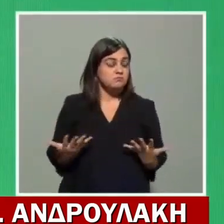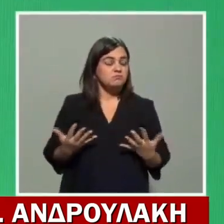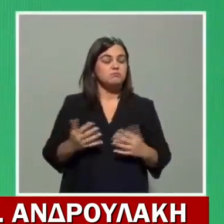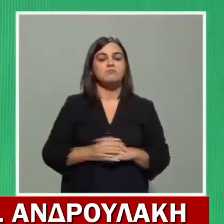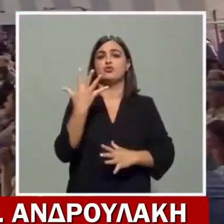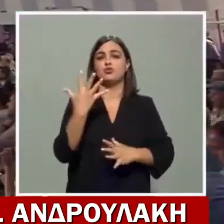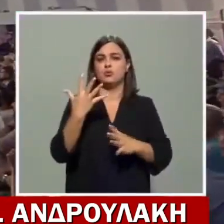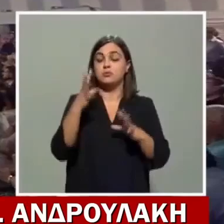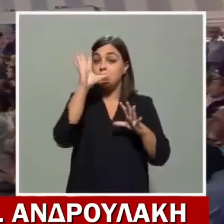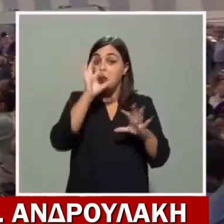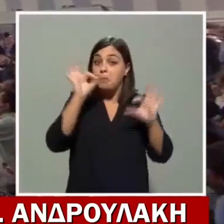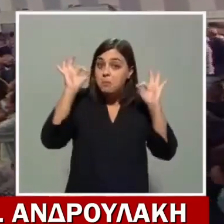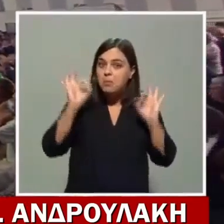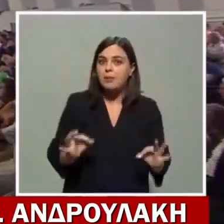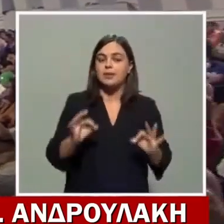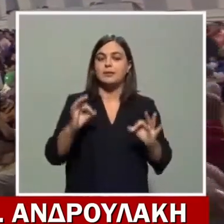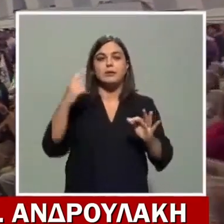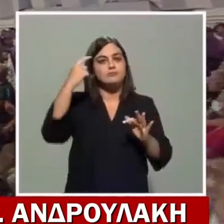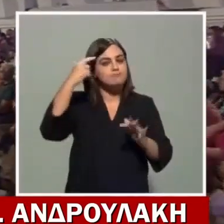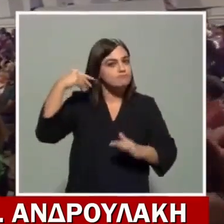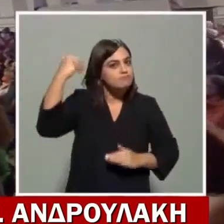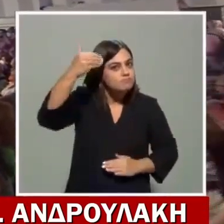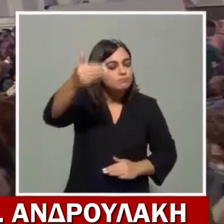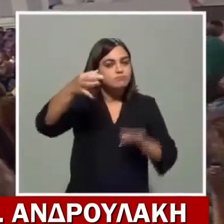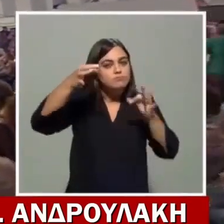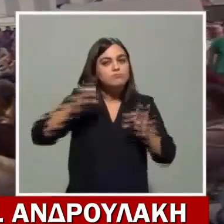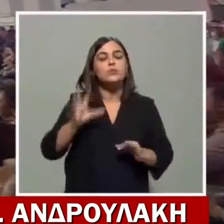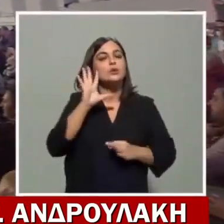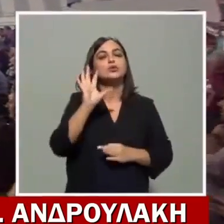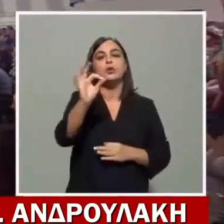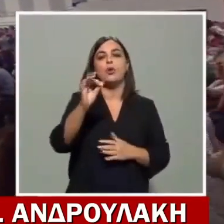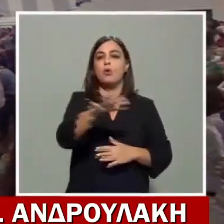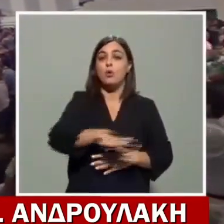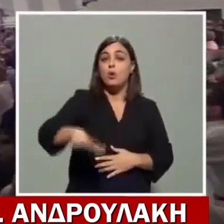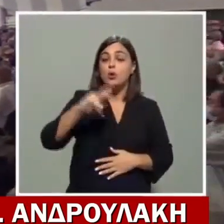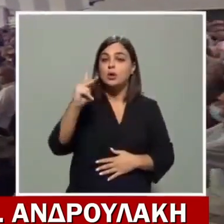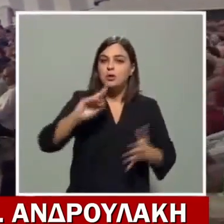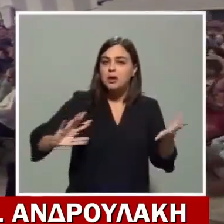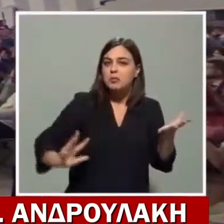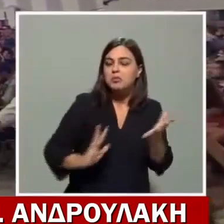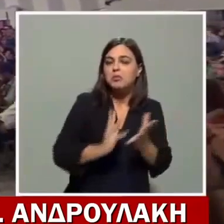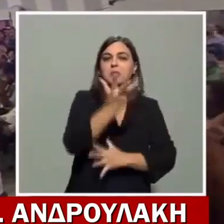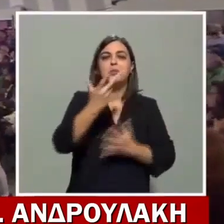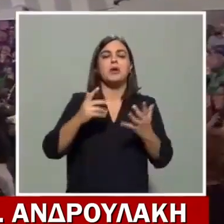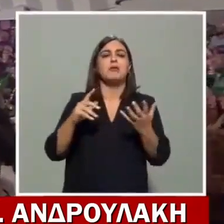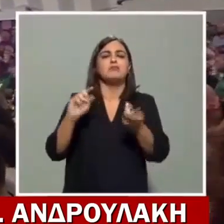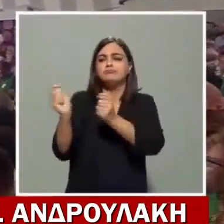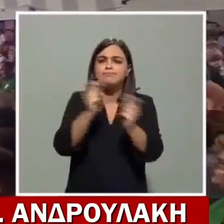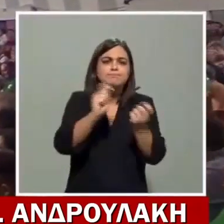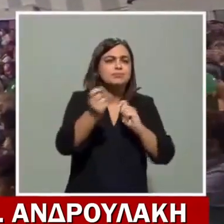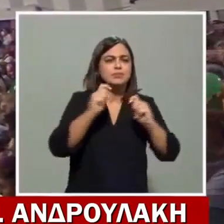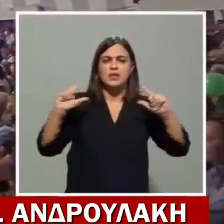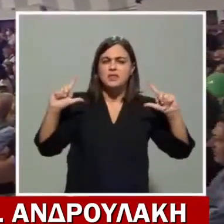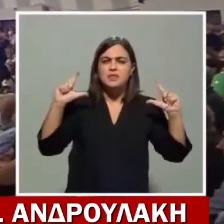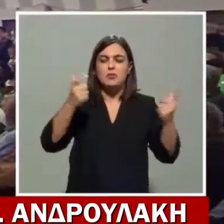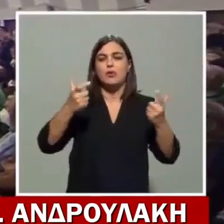παραμονής του στα γιάννενα ο πρόεδρος του πασοκ θα συζητήσει με φ της πόλης για το οξύ πρόβλημα της φοιτητικής στέγης